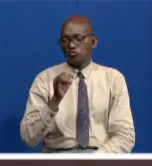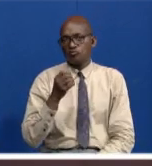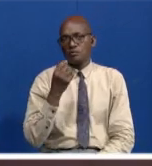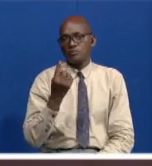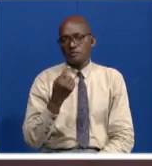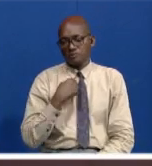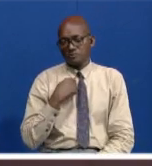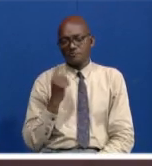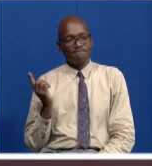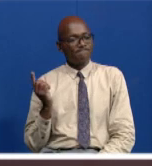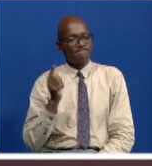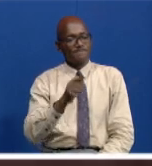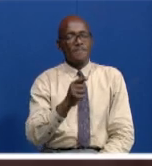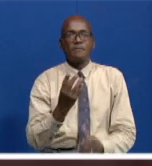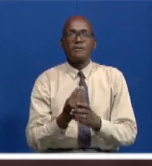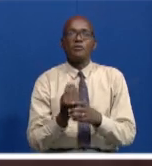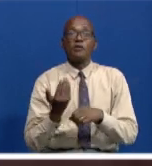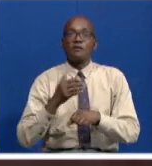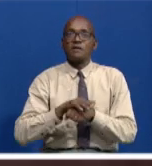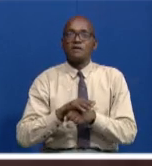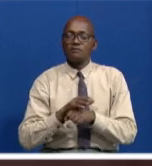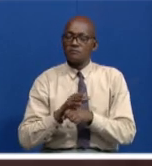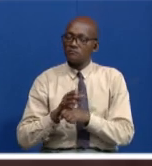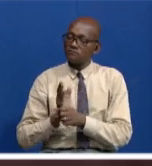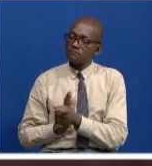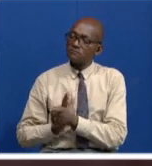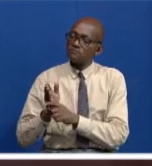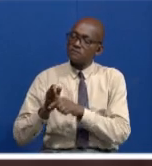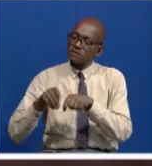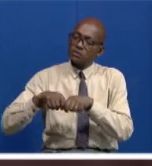na wat wati z beacons